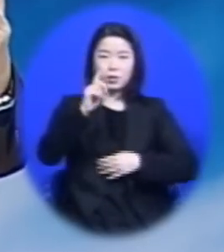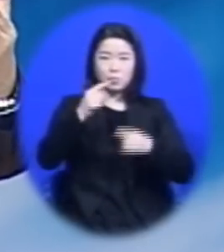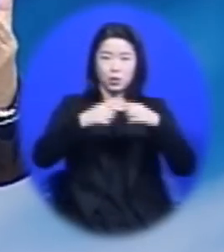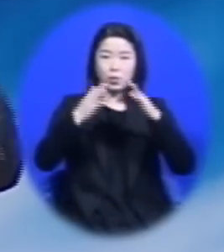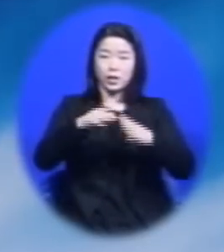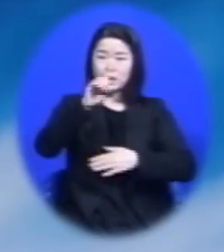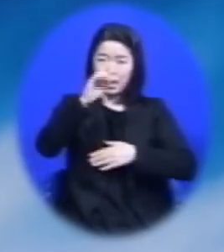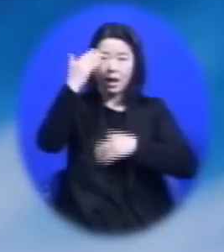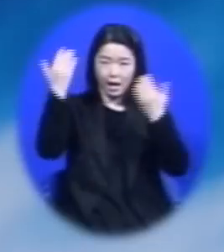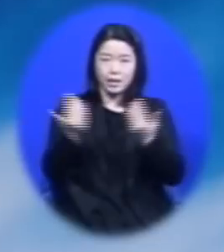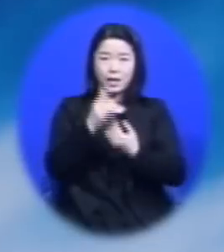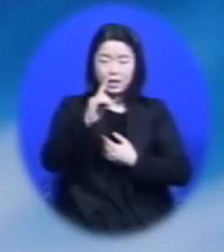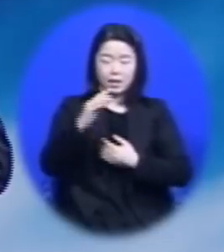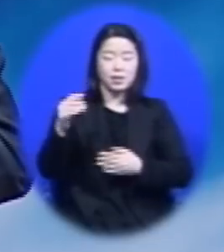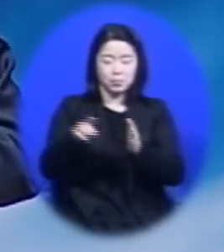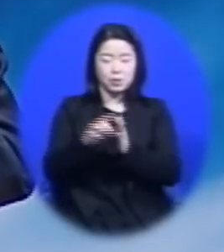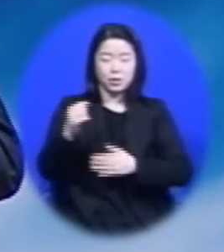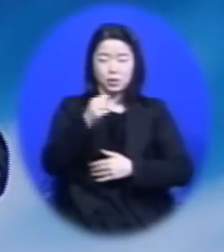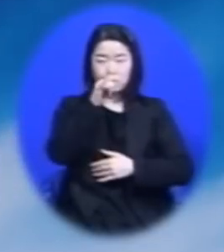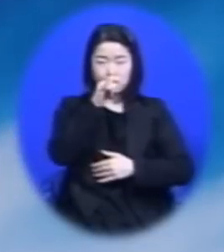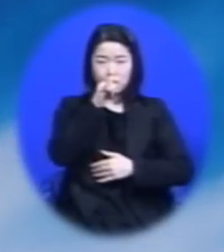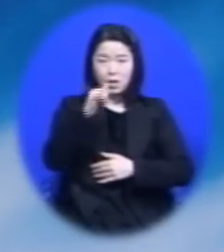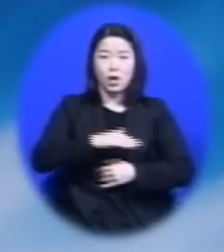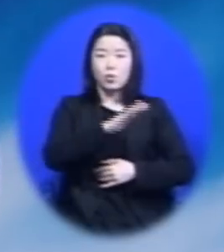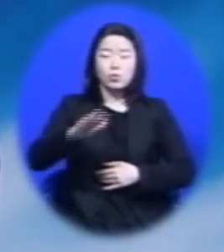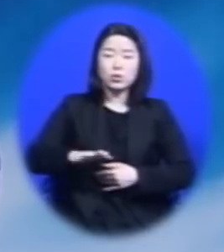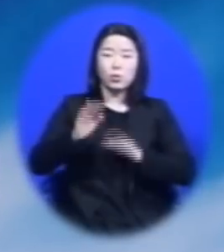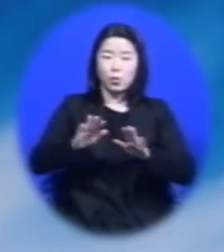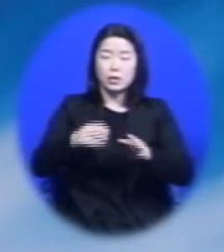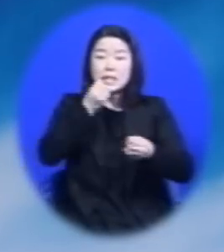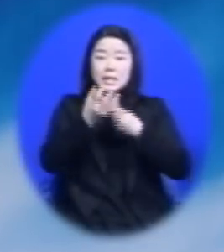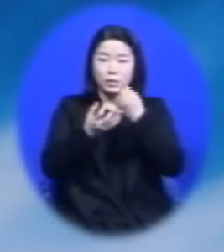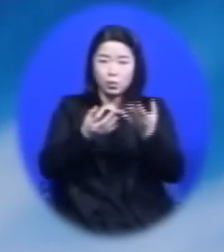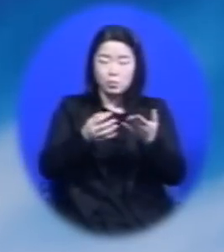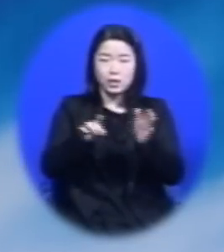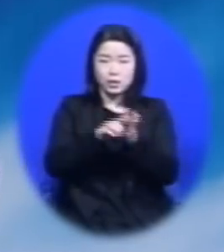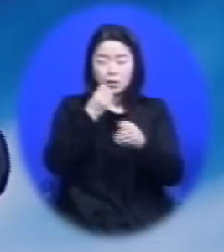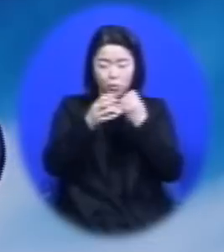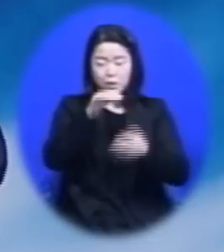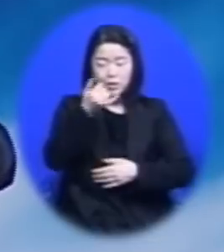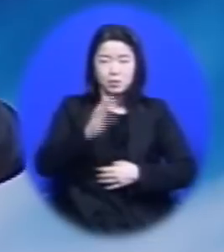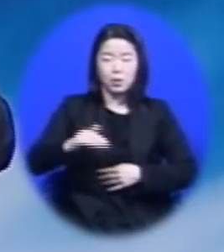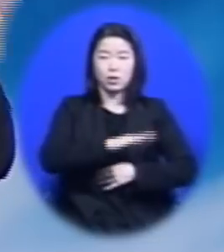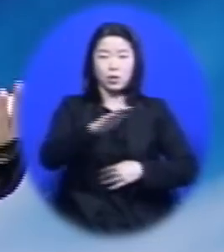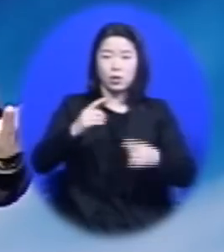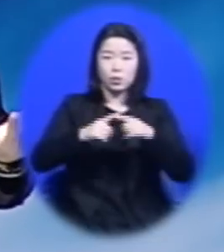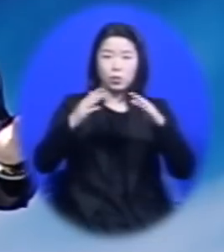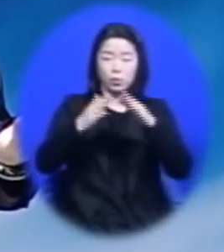교회다 이런 믿음을 가지고 있는 분입니다 우리도 오늘 신앙고백 했습니다만 우리가 교회에 대해서